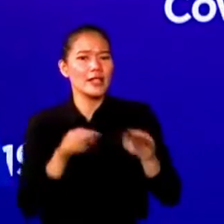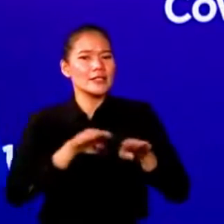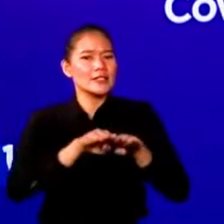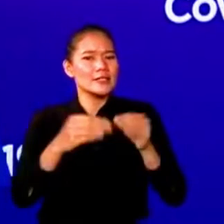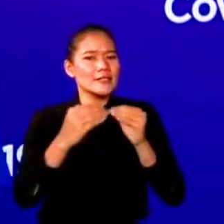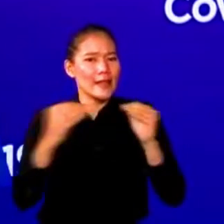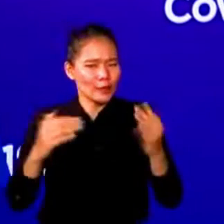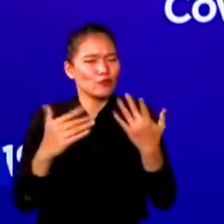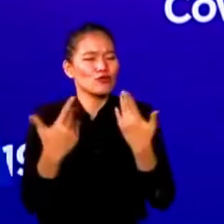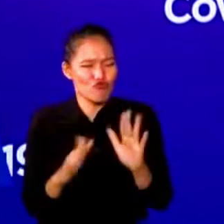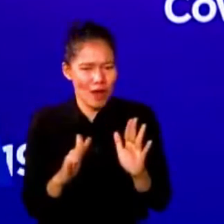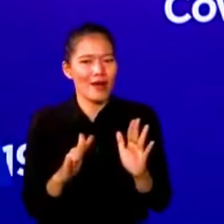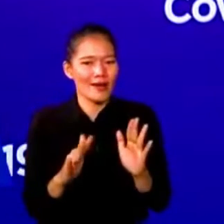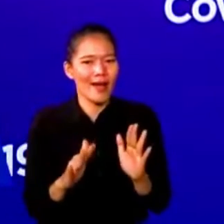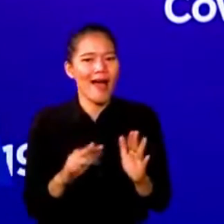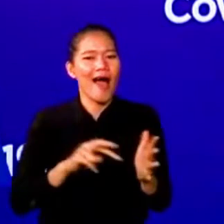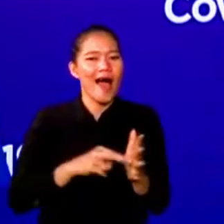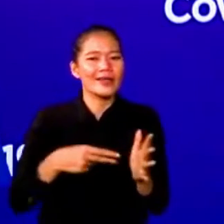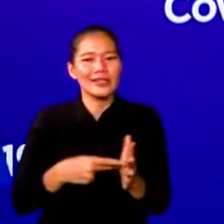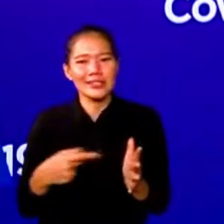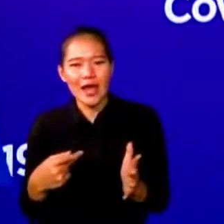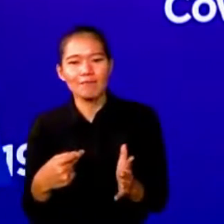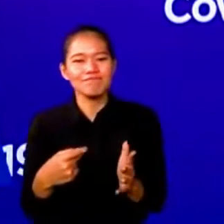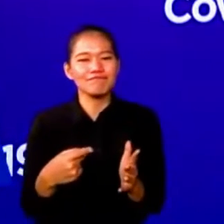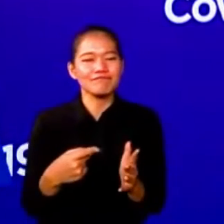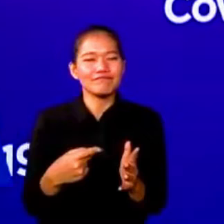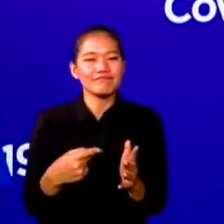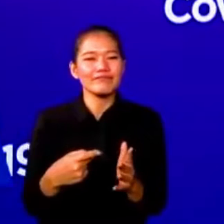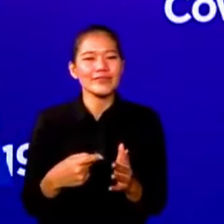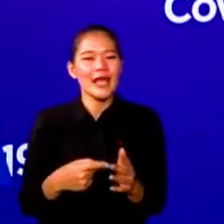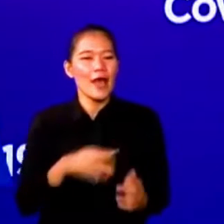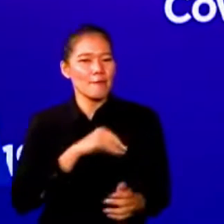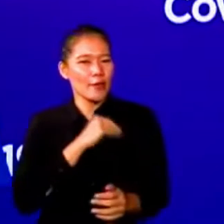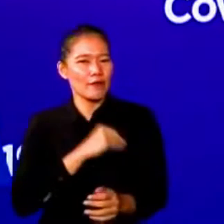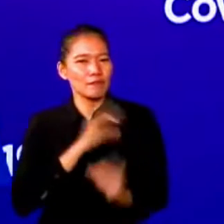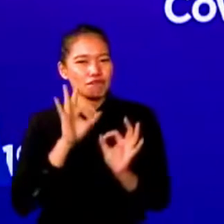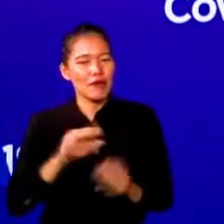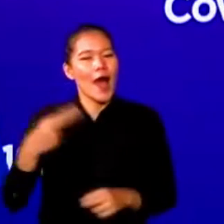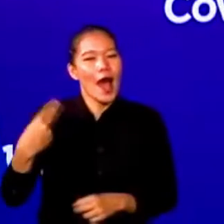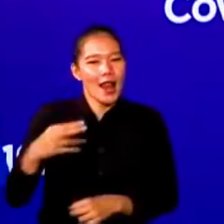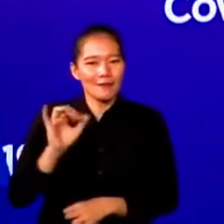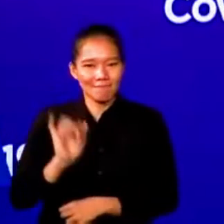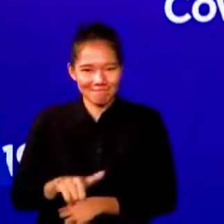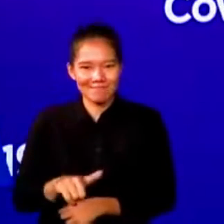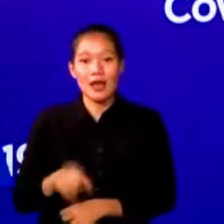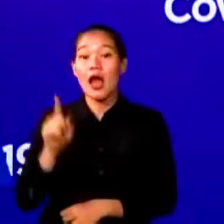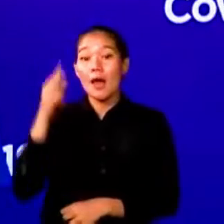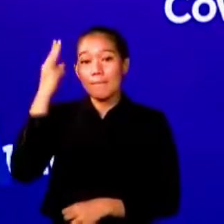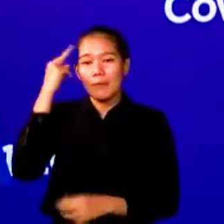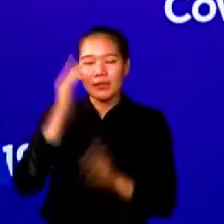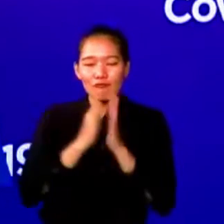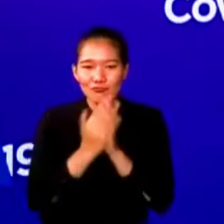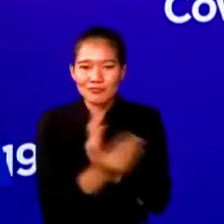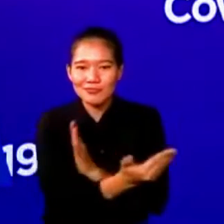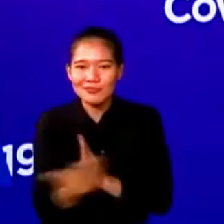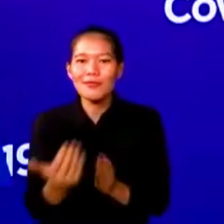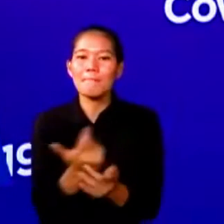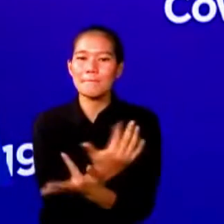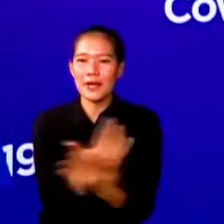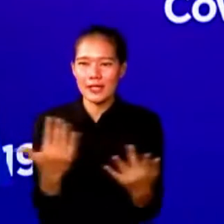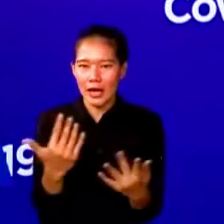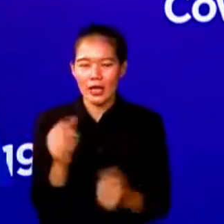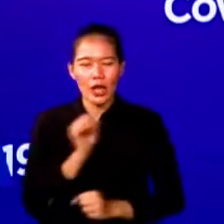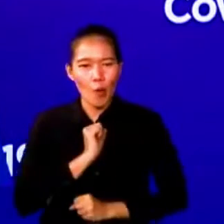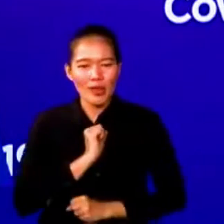standar klinis sehingga berhasiat minim efek samping dan juga halal karena itu pemerintah meminta kepada masyarakat untuk